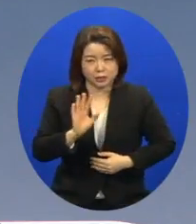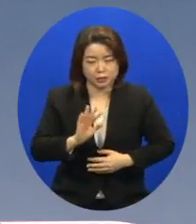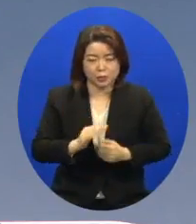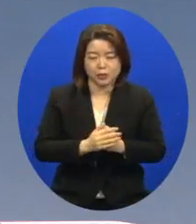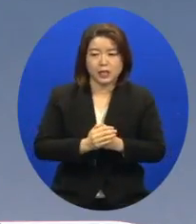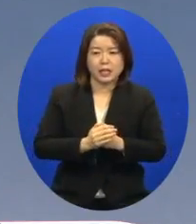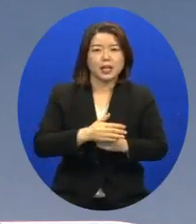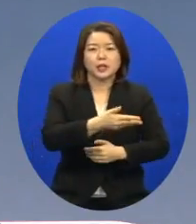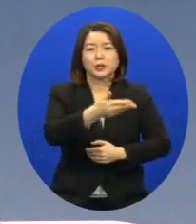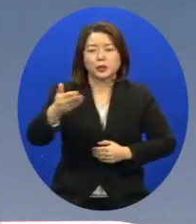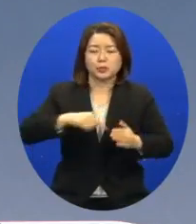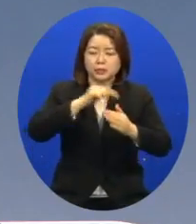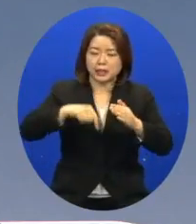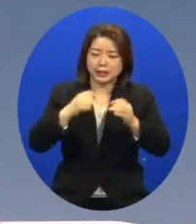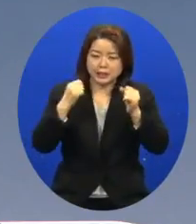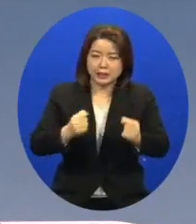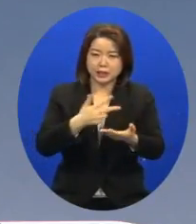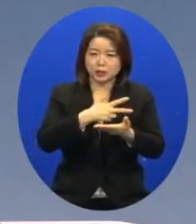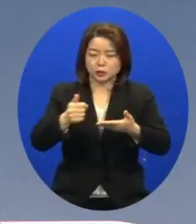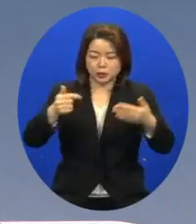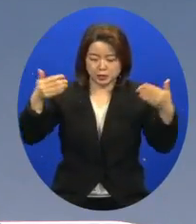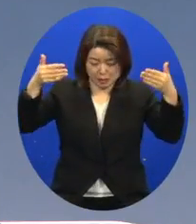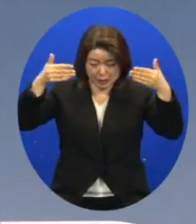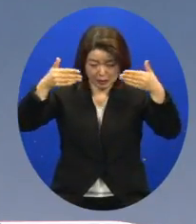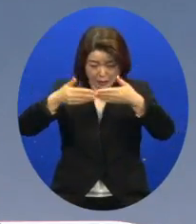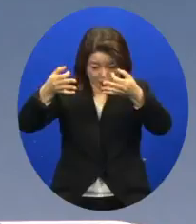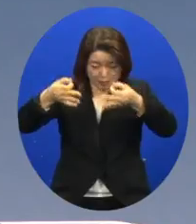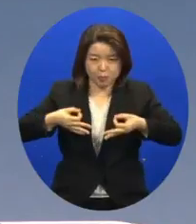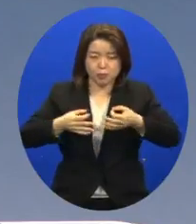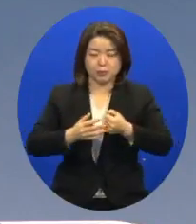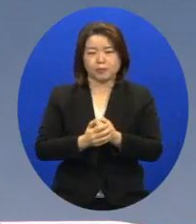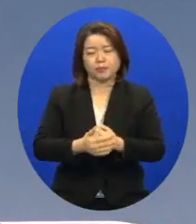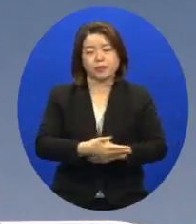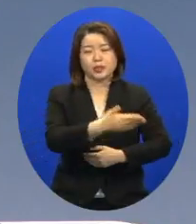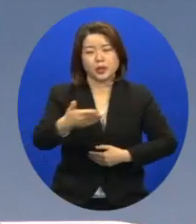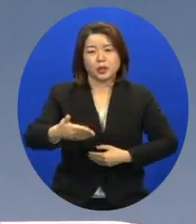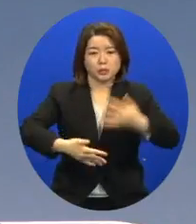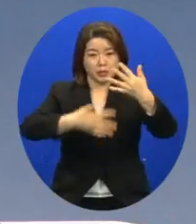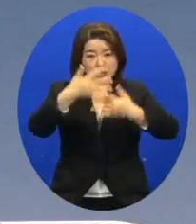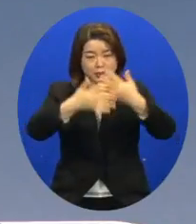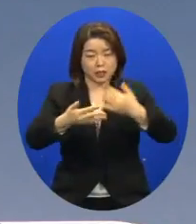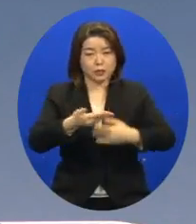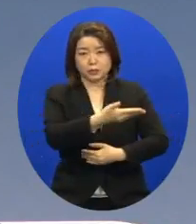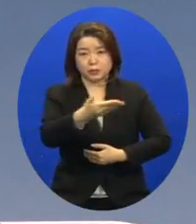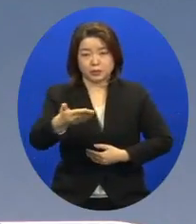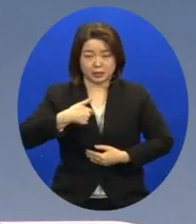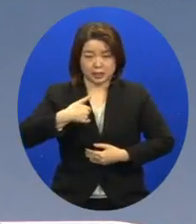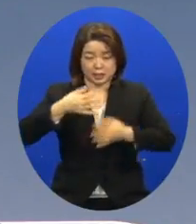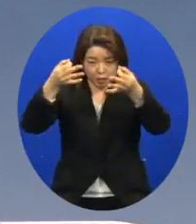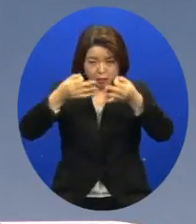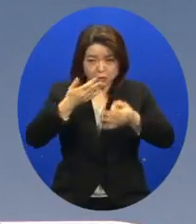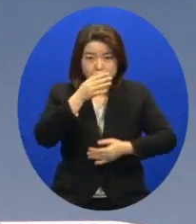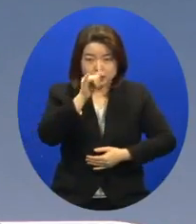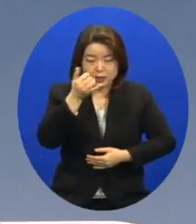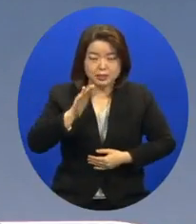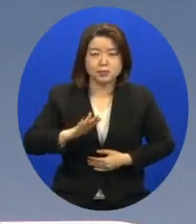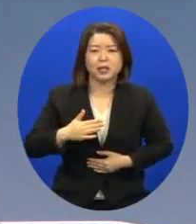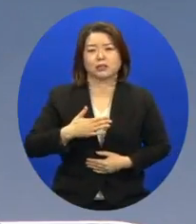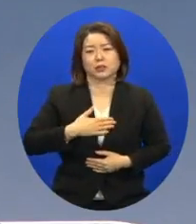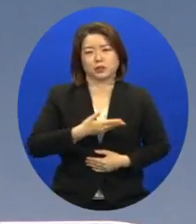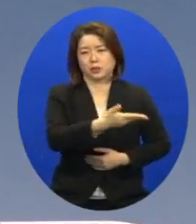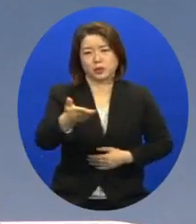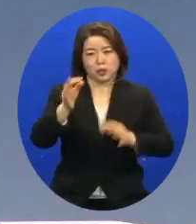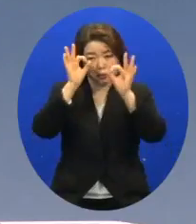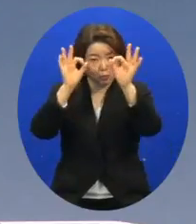바랍니다 여러분은 영상으로 제 모습을 보실수 있겠지만 저는 여러분을 보지 못합니다